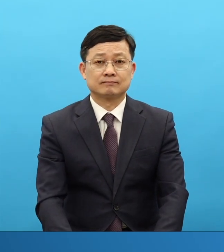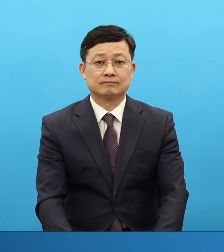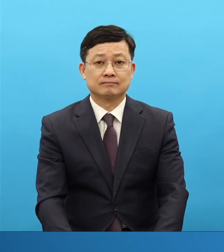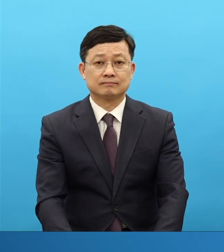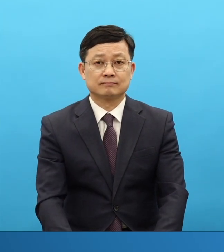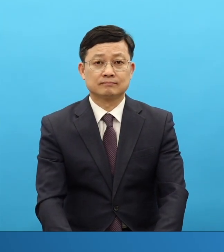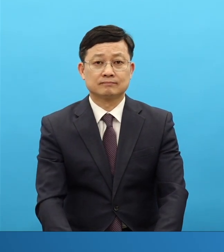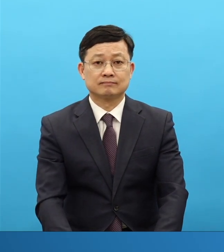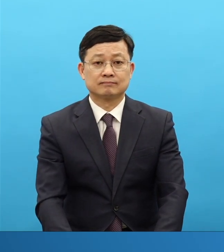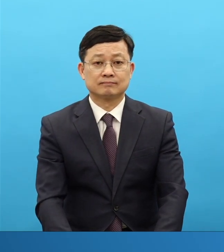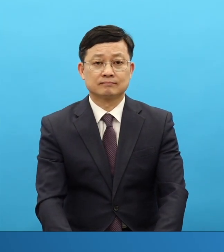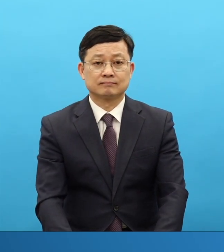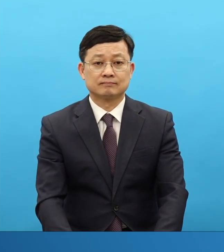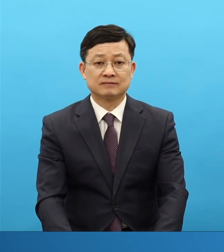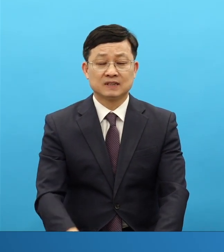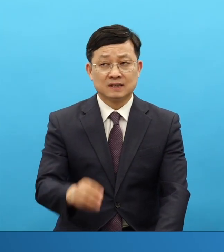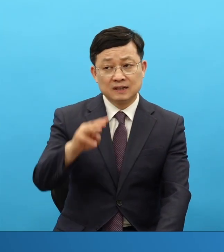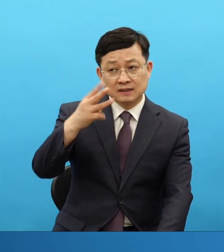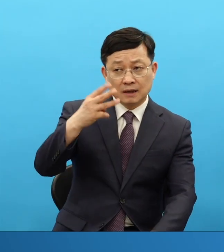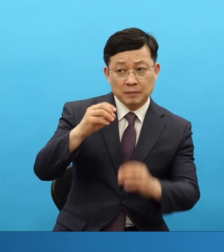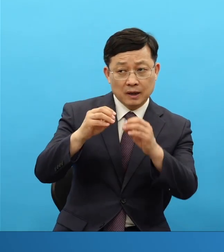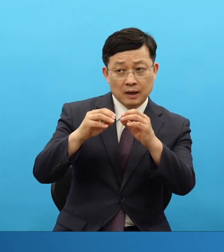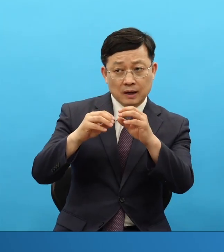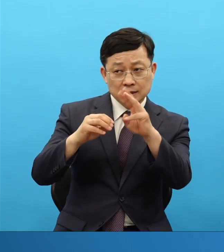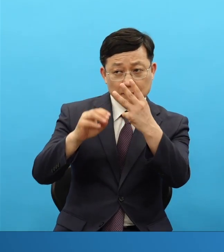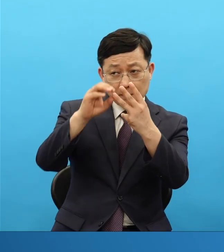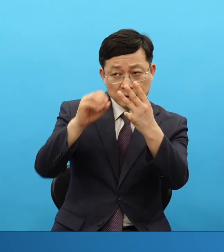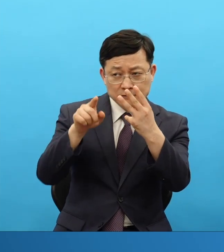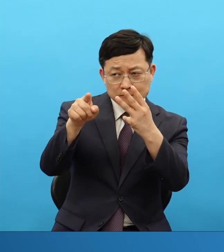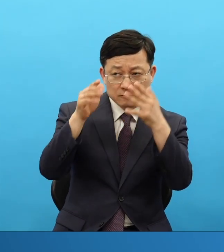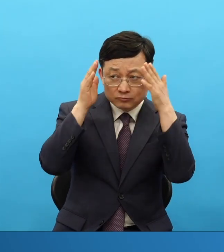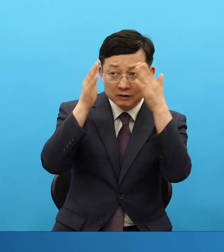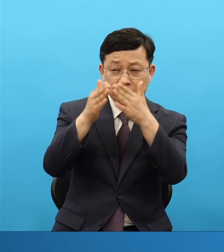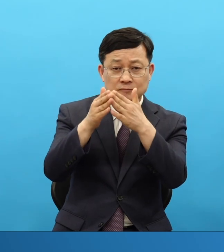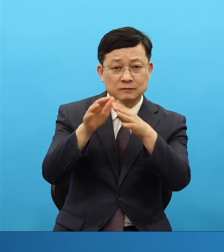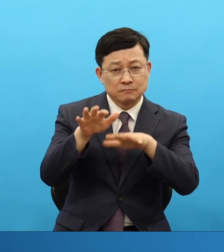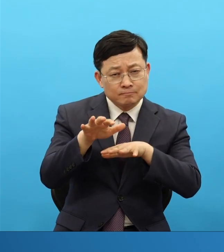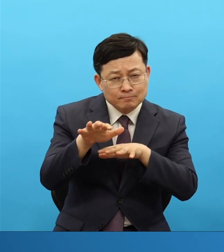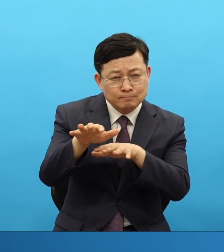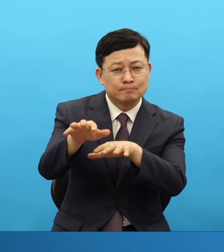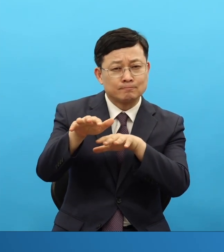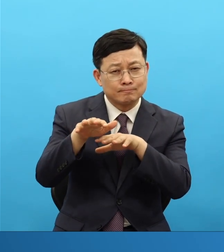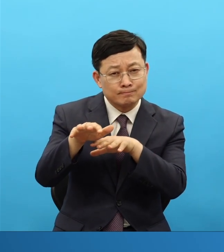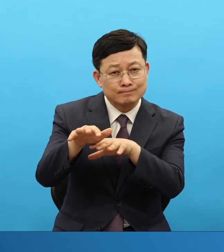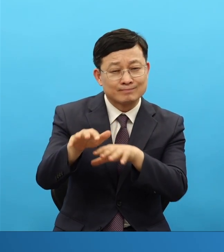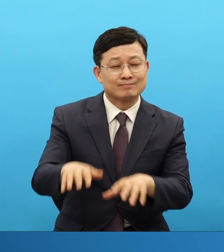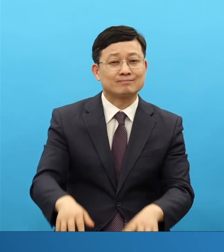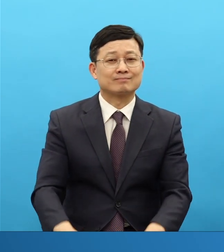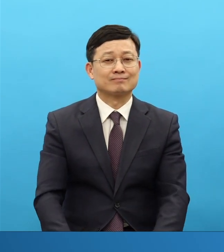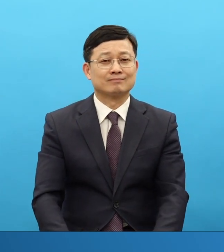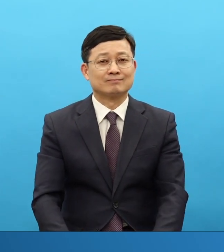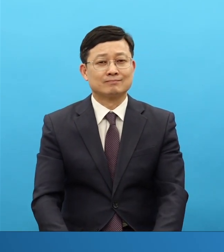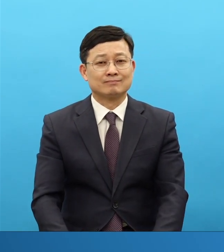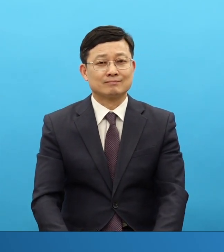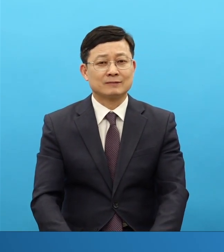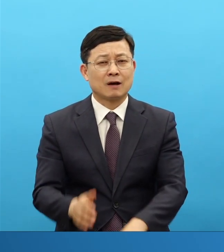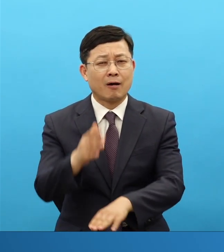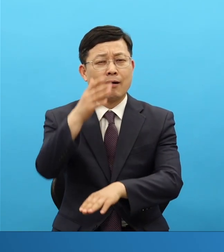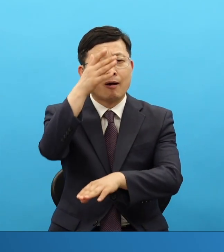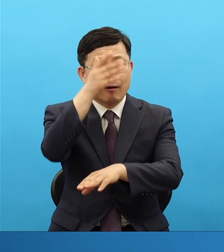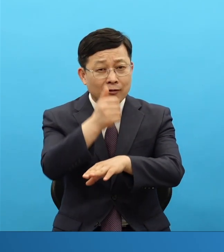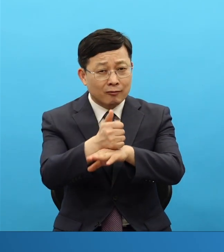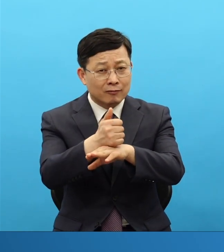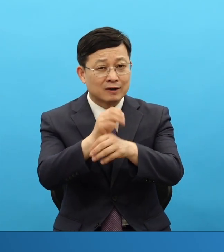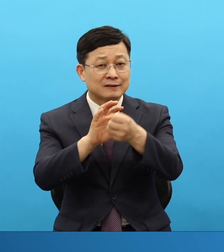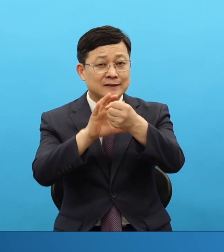누가 뭐래도요, 우리는 지금 이걸로 가고 있습니다. Honestly, no matter what anyone says, we are heading in that direction. 어떤 경우에도 세계 보험은 이루어질 No 겁니다. matter